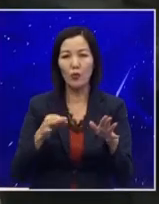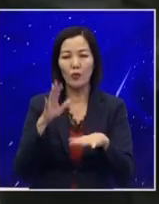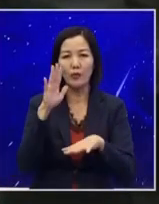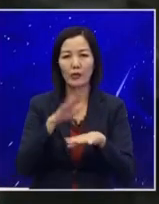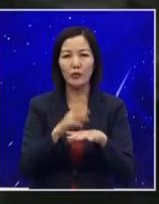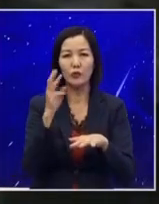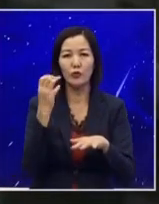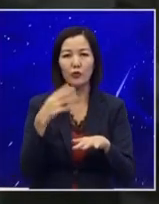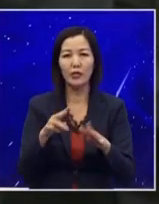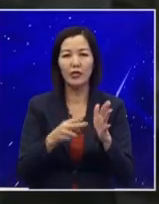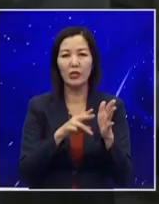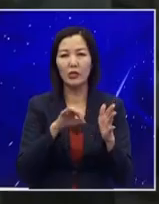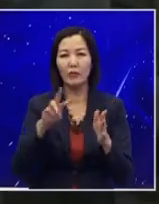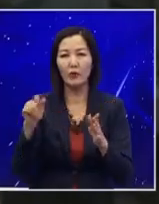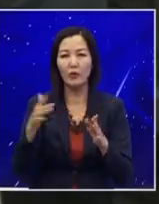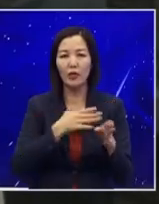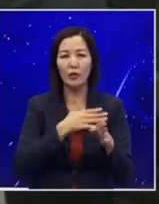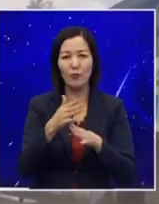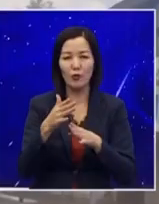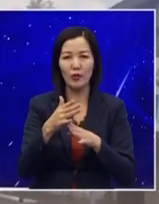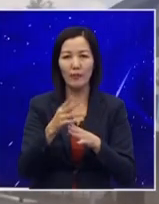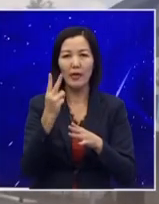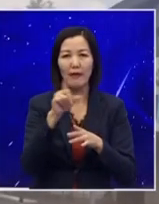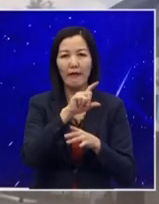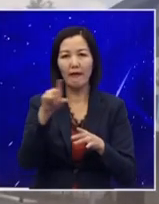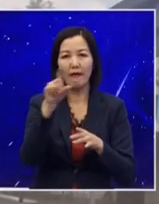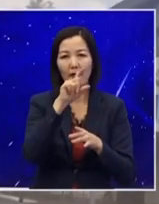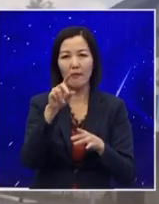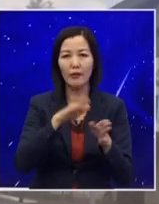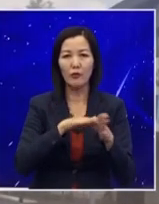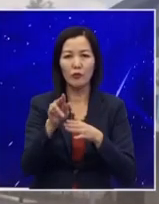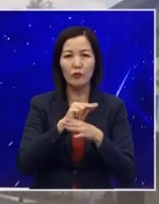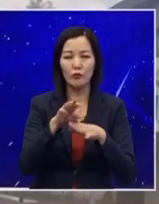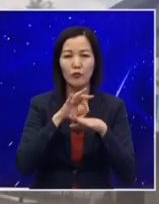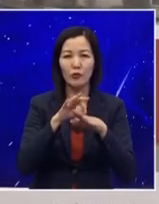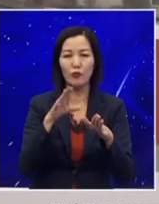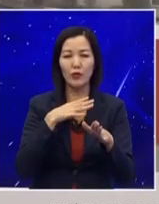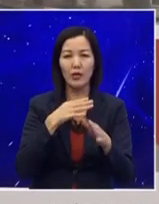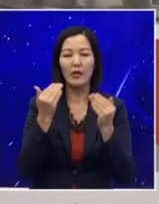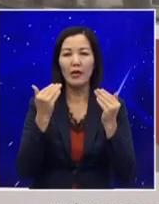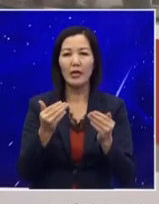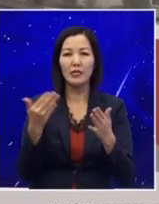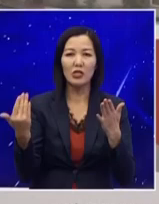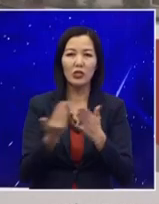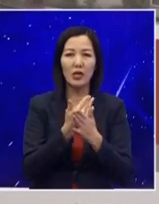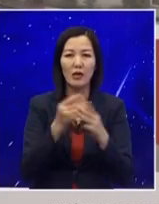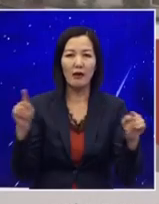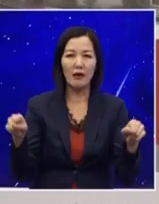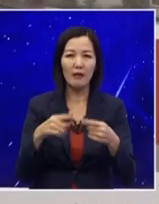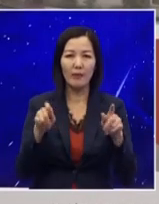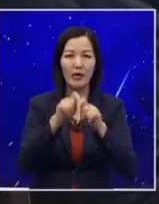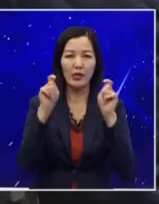қоржынынан 347 миллион теңге қаржы бөлініп, қосқабатты нысан күрделі жөндеуден өткен еді. Қазір су жаңа қалыпқа